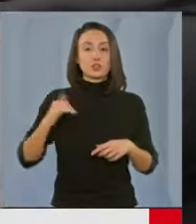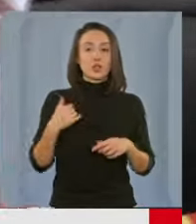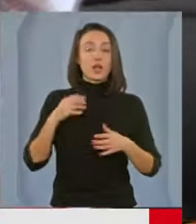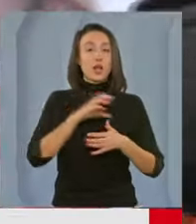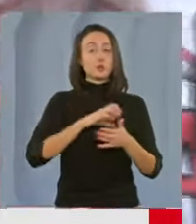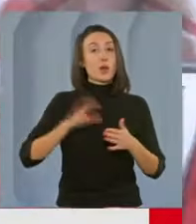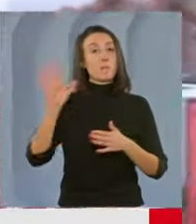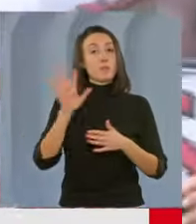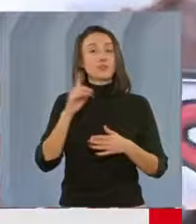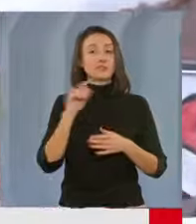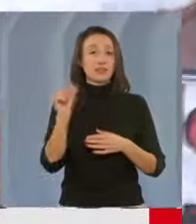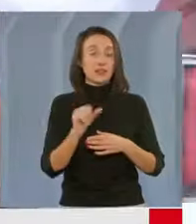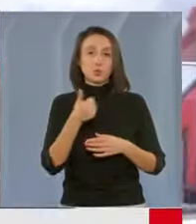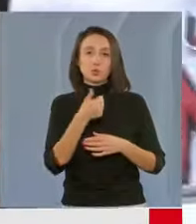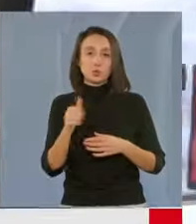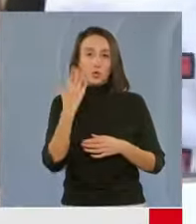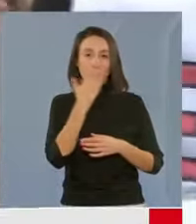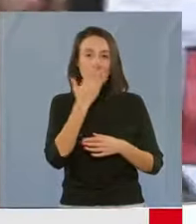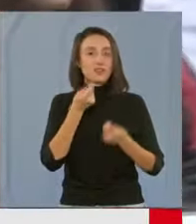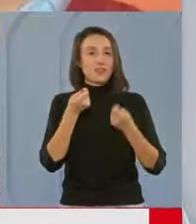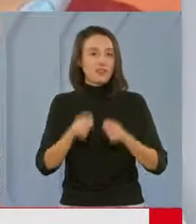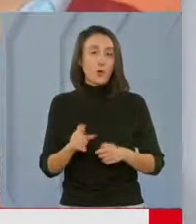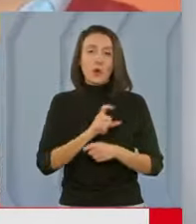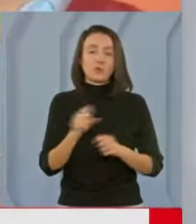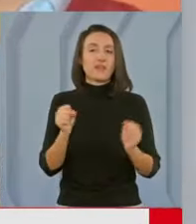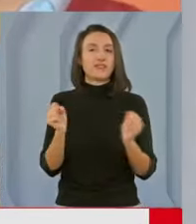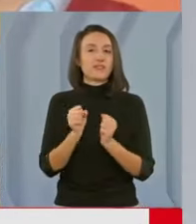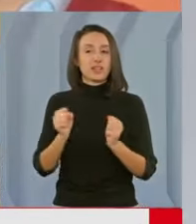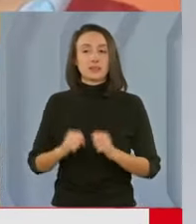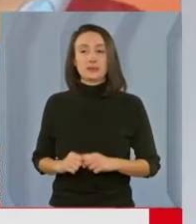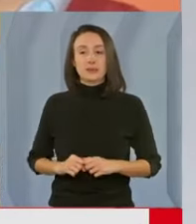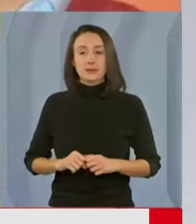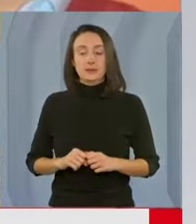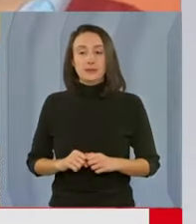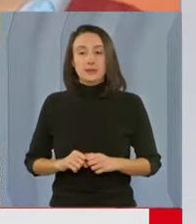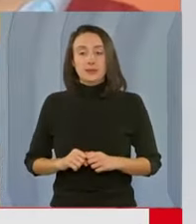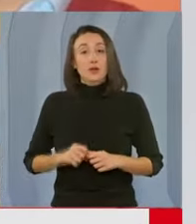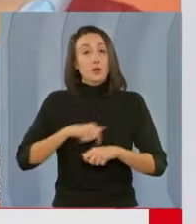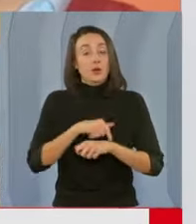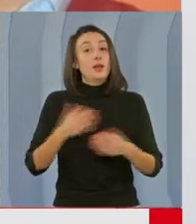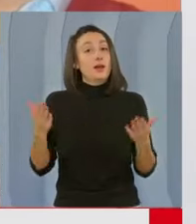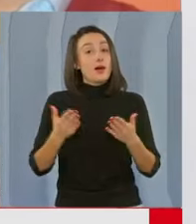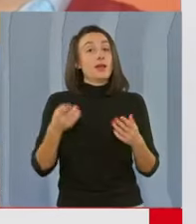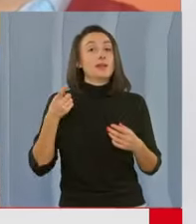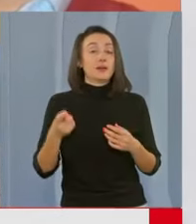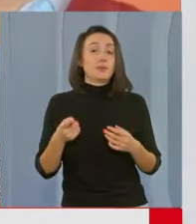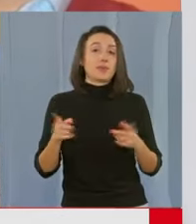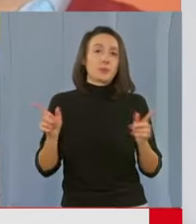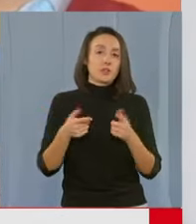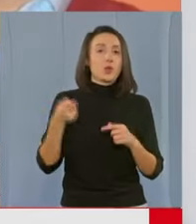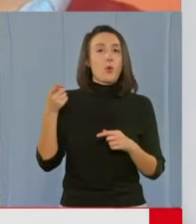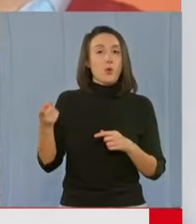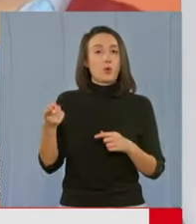regiunea Moldovei se închideau sute de școli din cauza viscolului. Chiar în orele în care ei petreceau